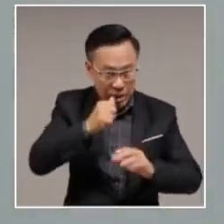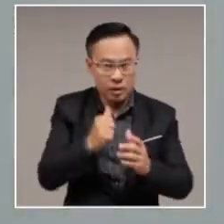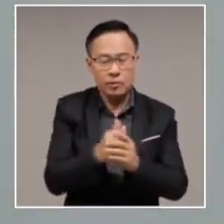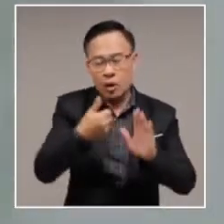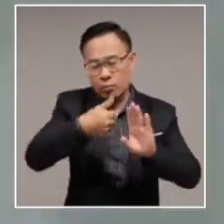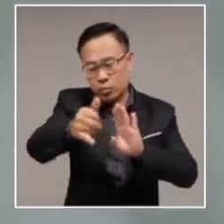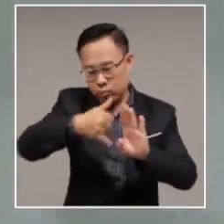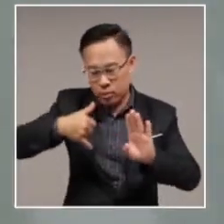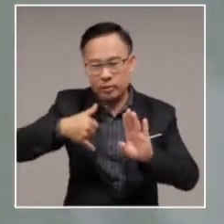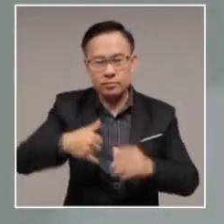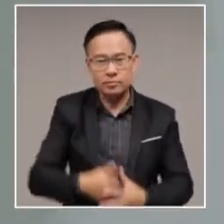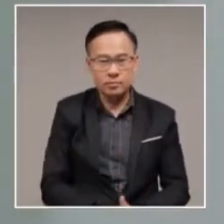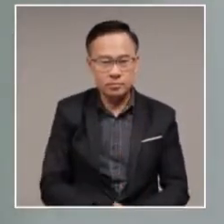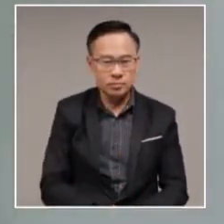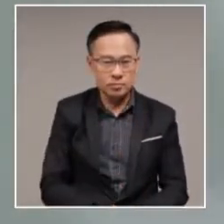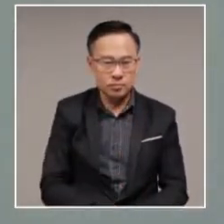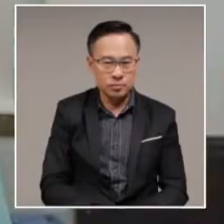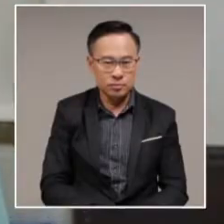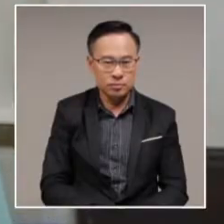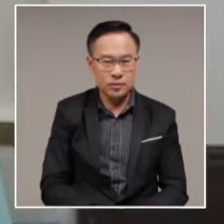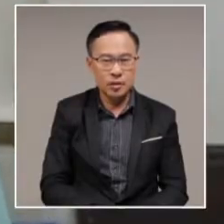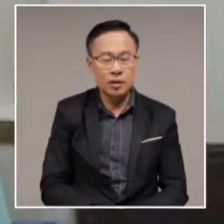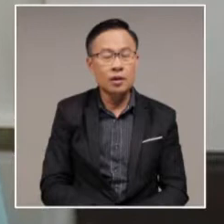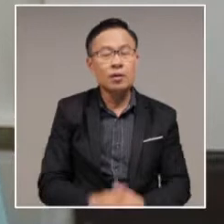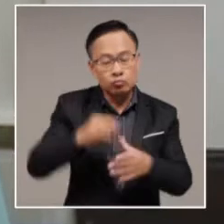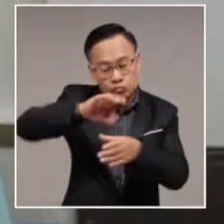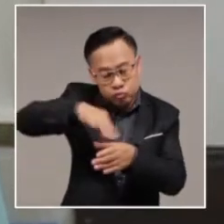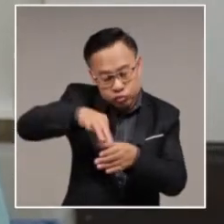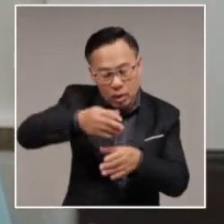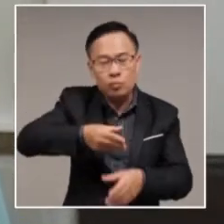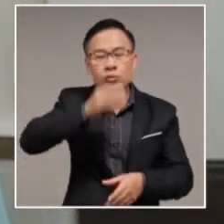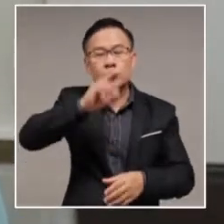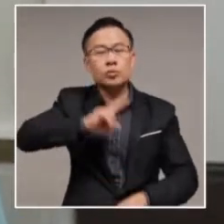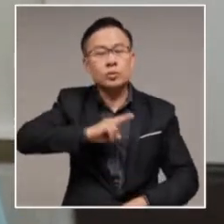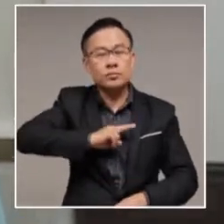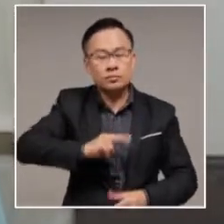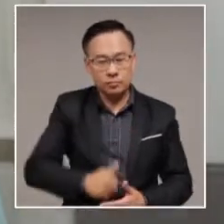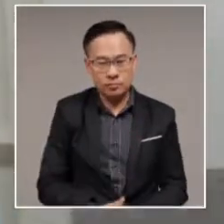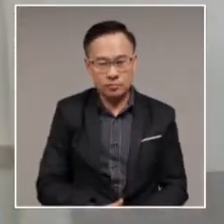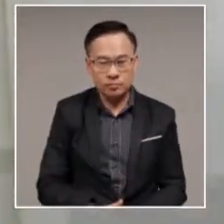ออกจากห้องน้ำภาพพี่นุ้ยชงกาแฟดื่ม